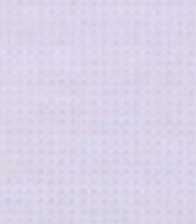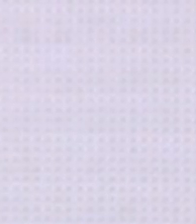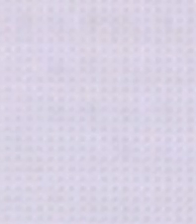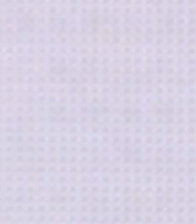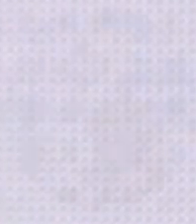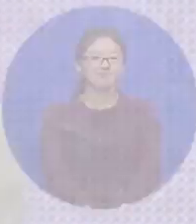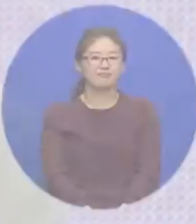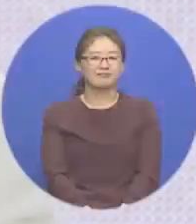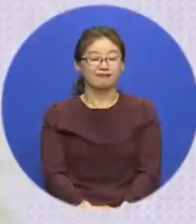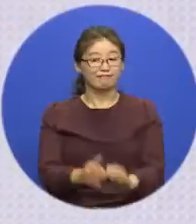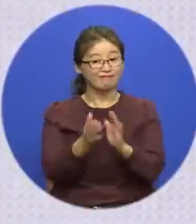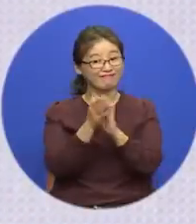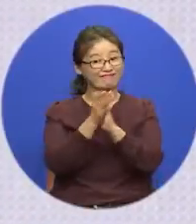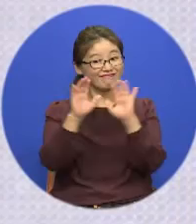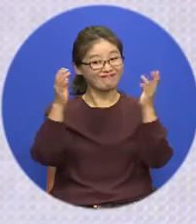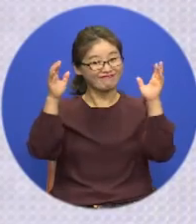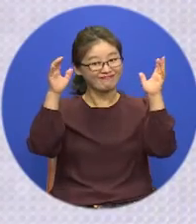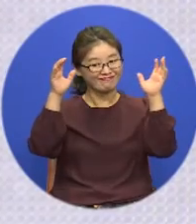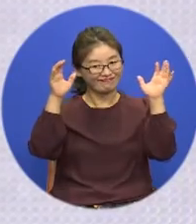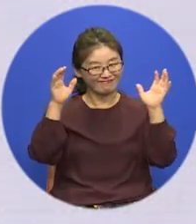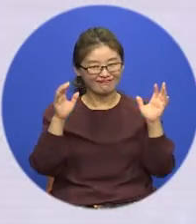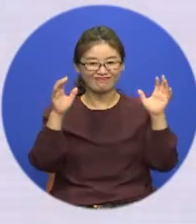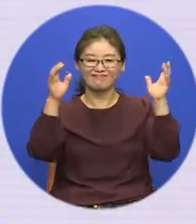자, 여러분 박수 치면서 함께 즐겨주세요.